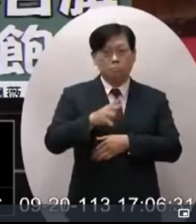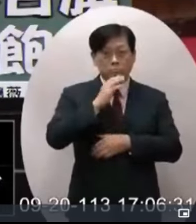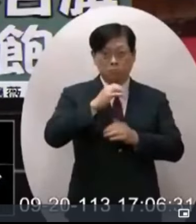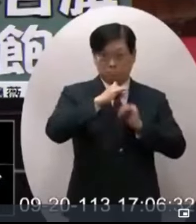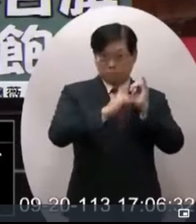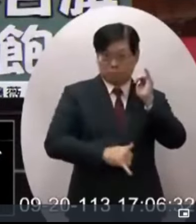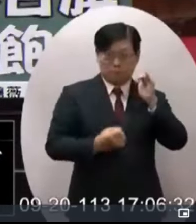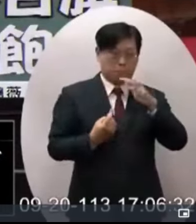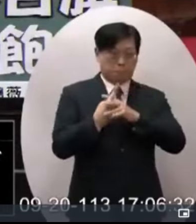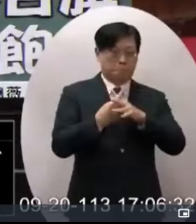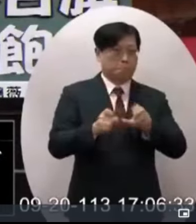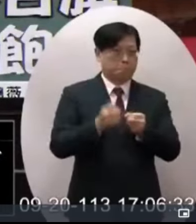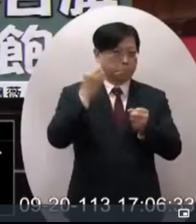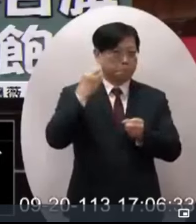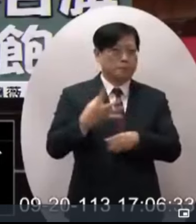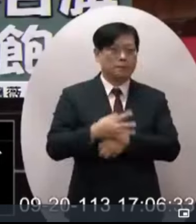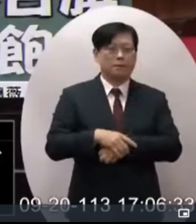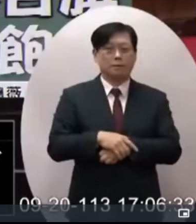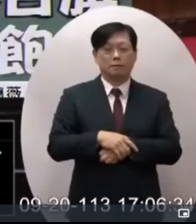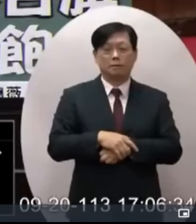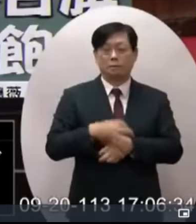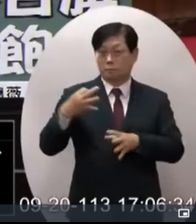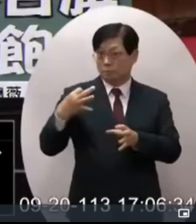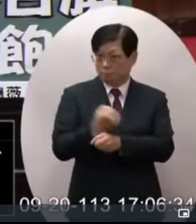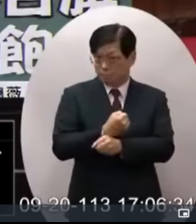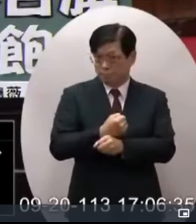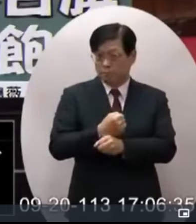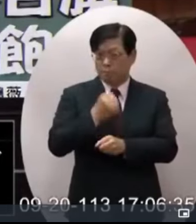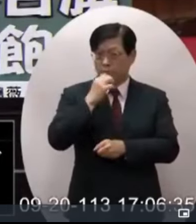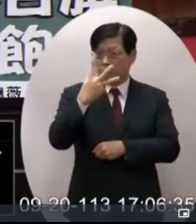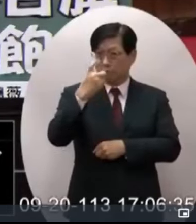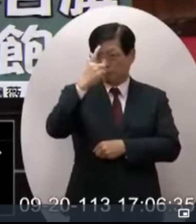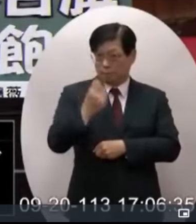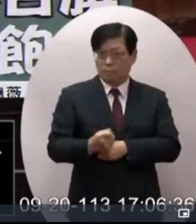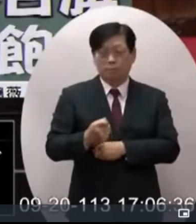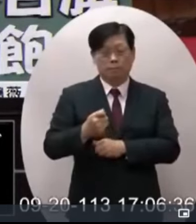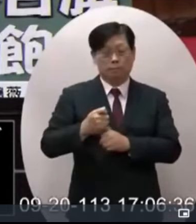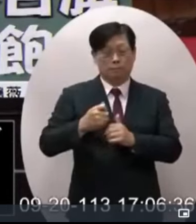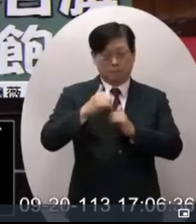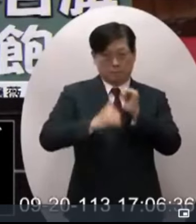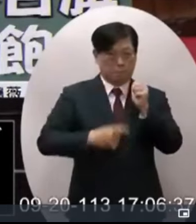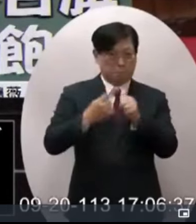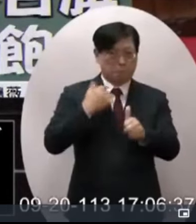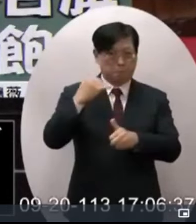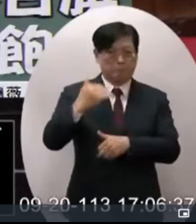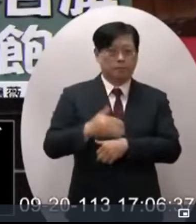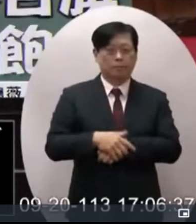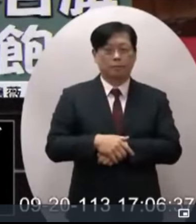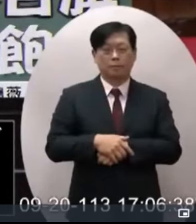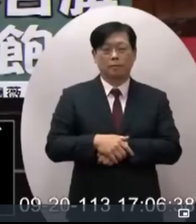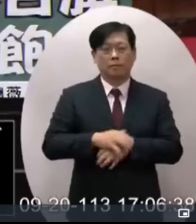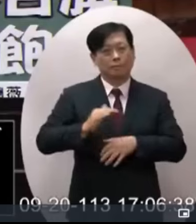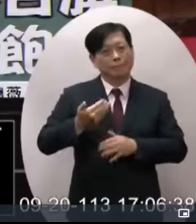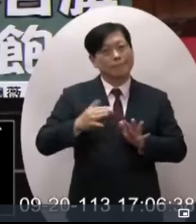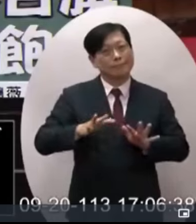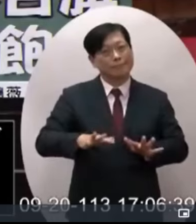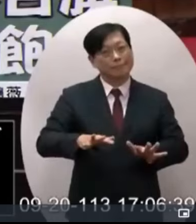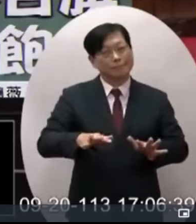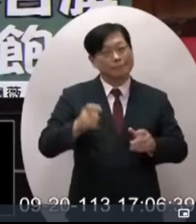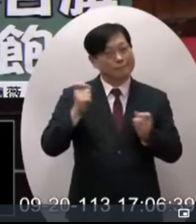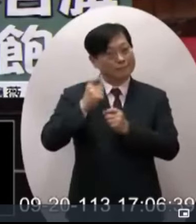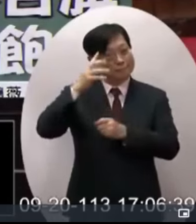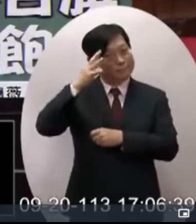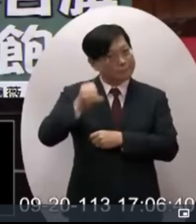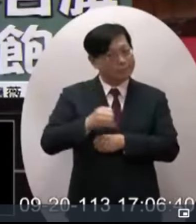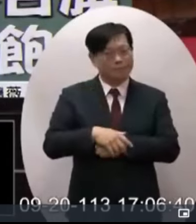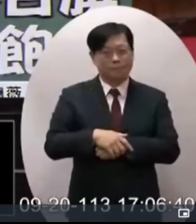下历史新高。财损金额88亿，创下新高。但是我告诉你，这几